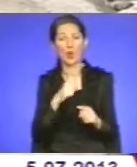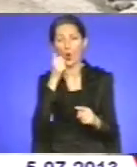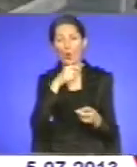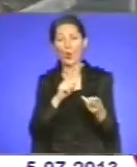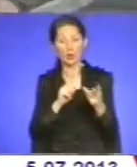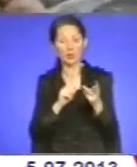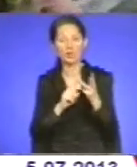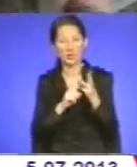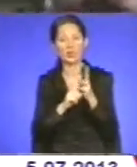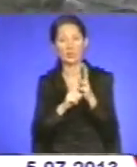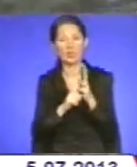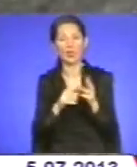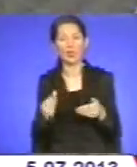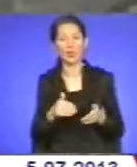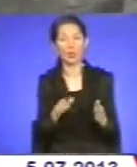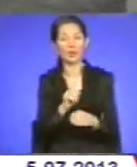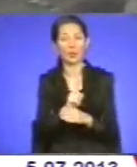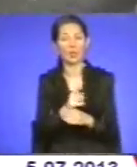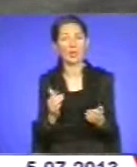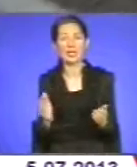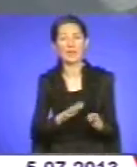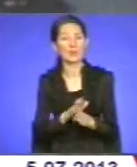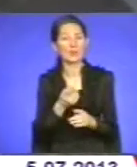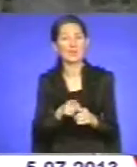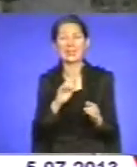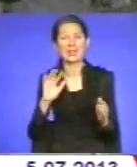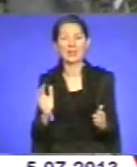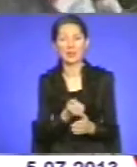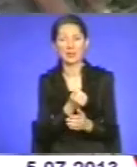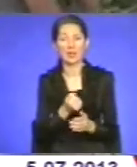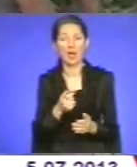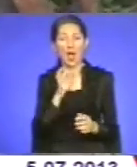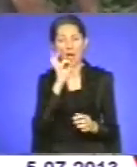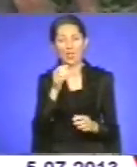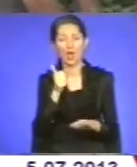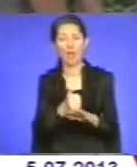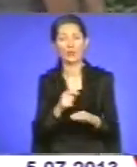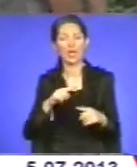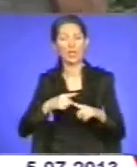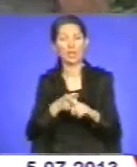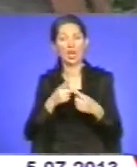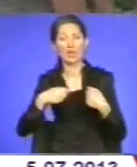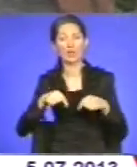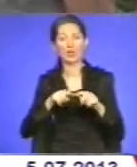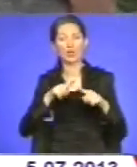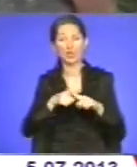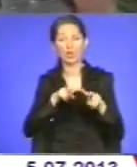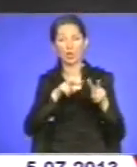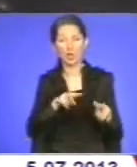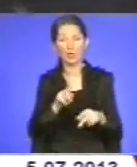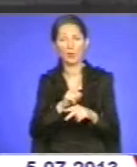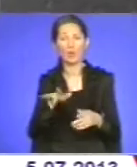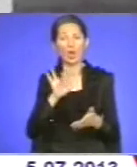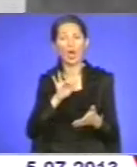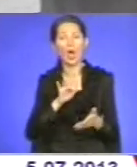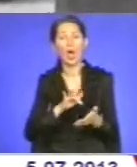Тернополі. Однак реалізувати це навряд чи вдасться, каже головний інженер відділу технічного нагляду Тернопільської міської ради Ярослав